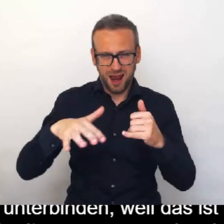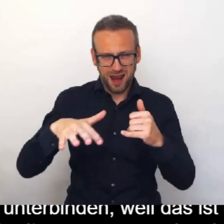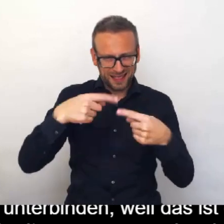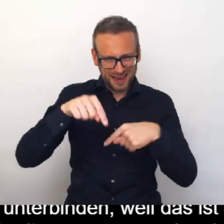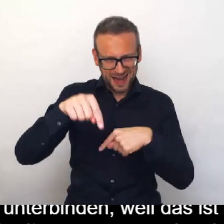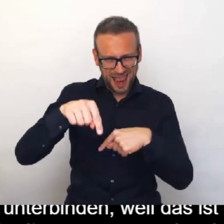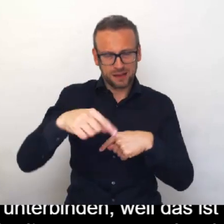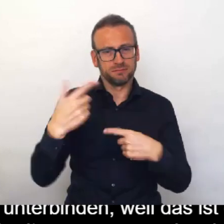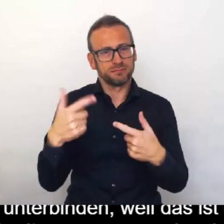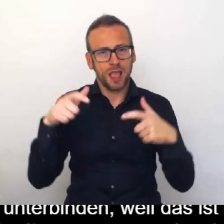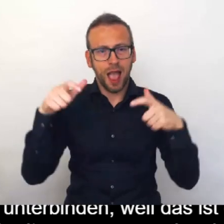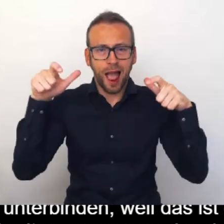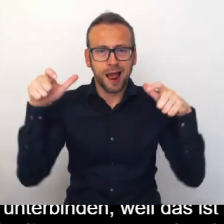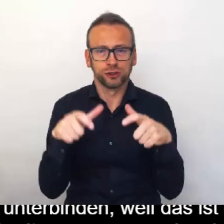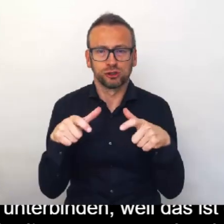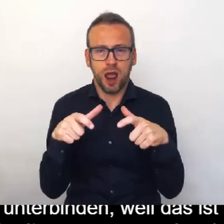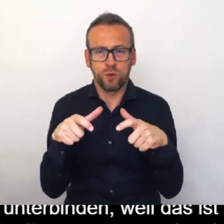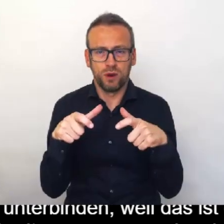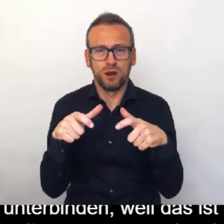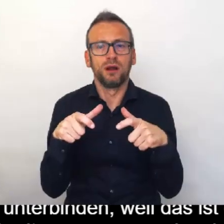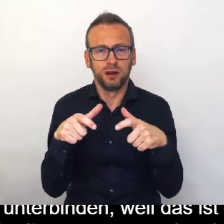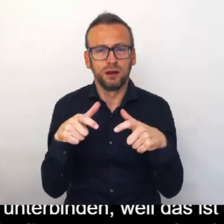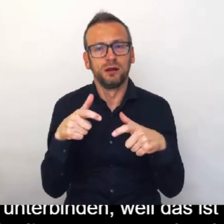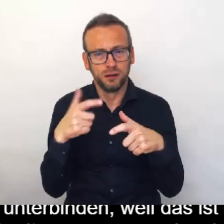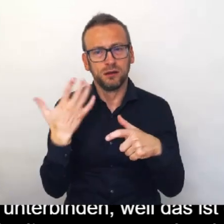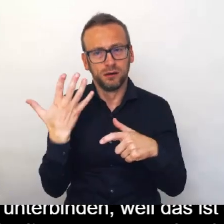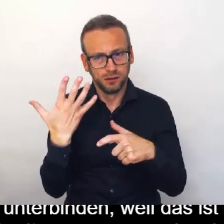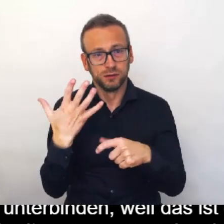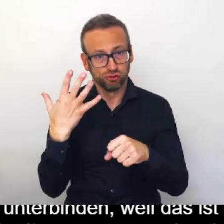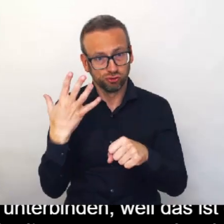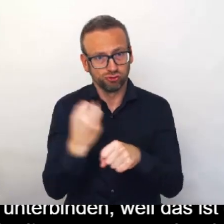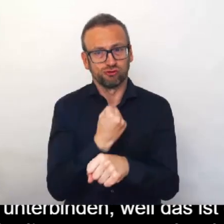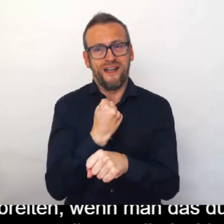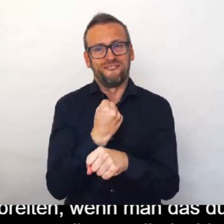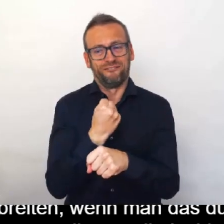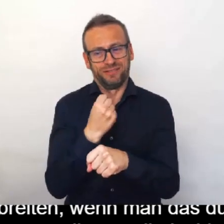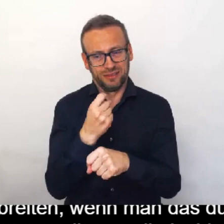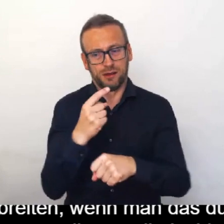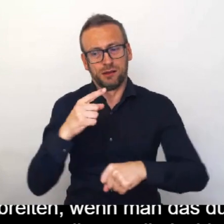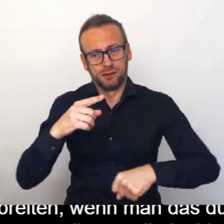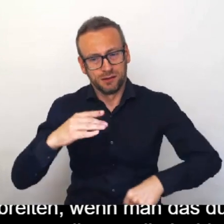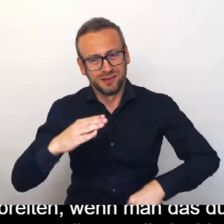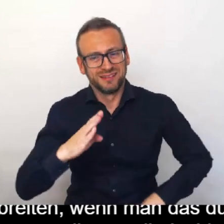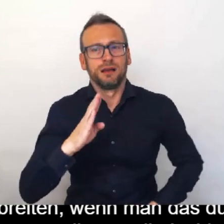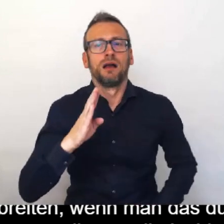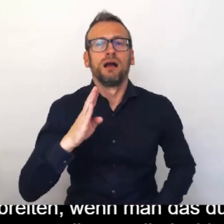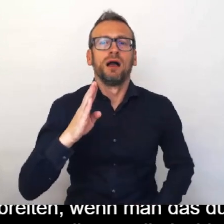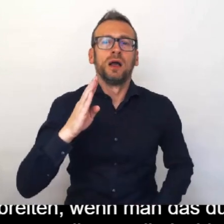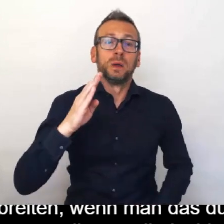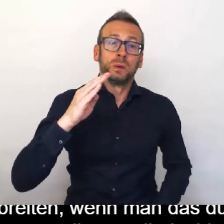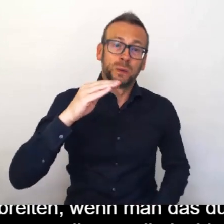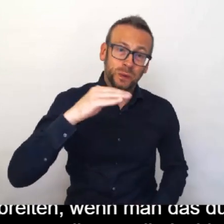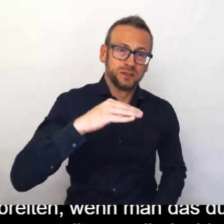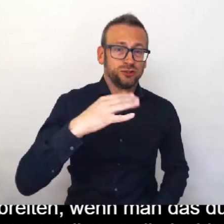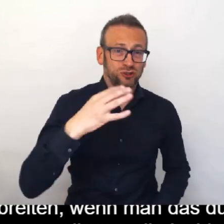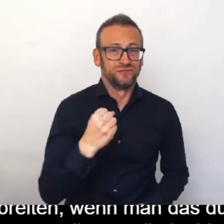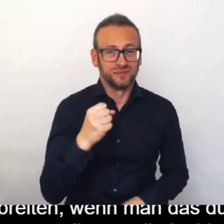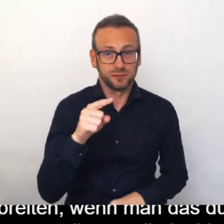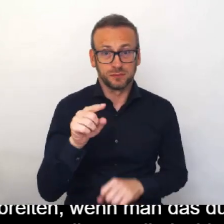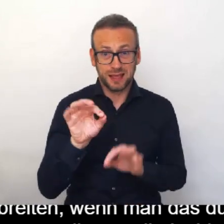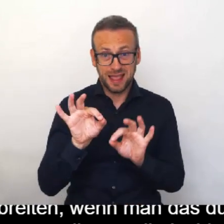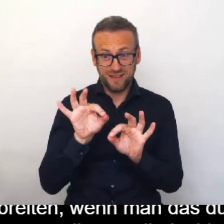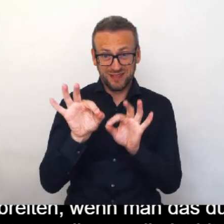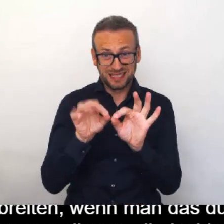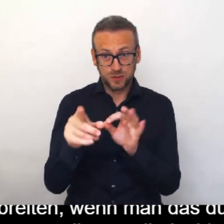beschäftigt, das ein wirklicher Meilenstein sein wird. Kollege Siebler wird es